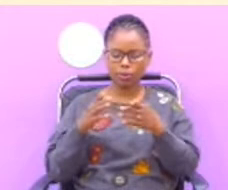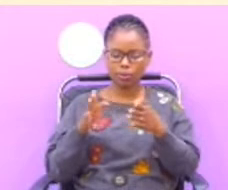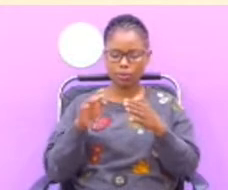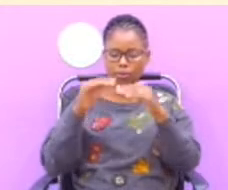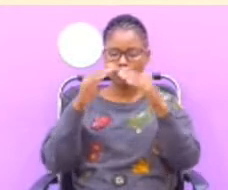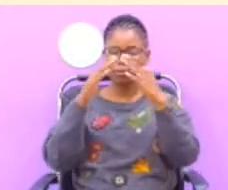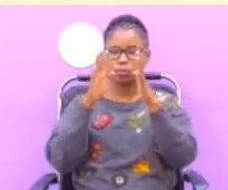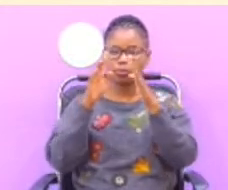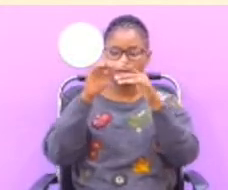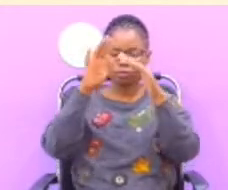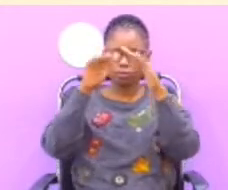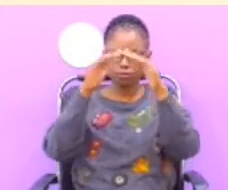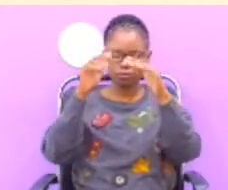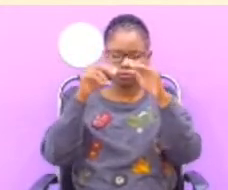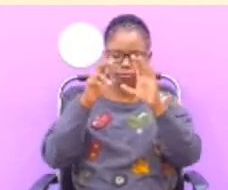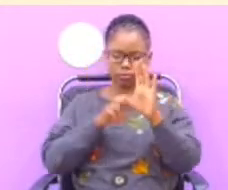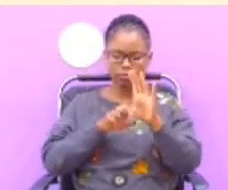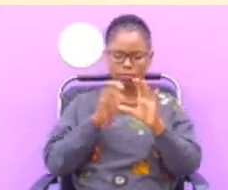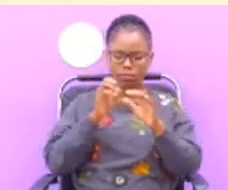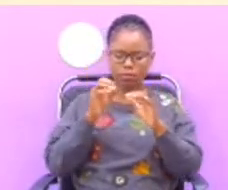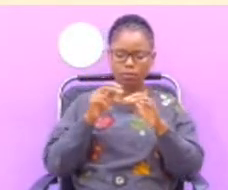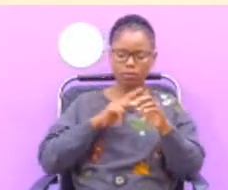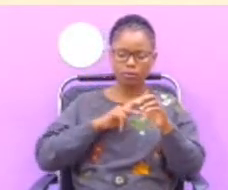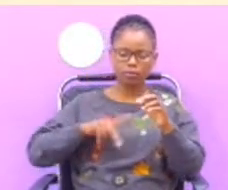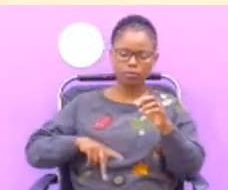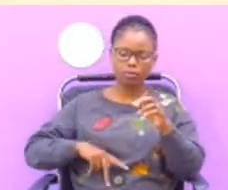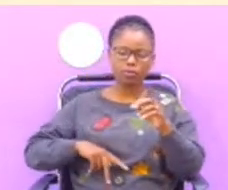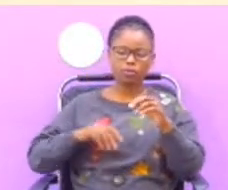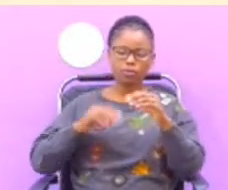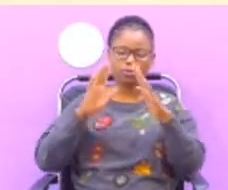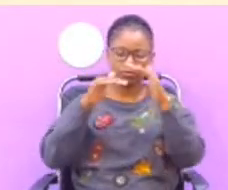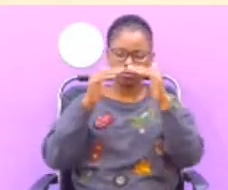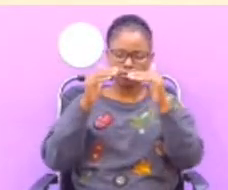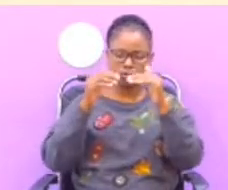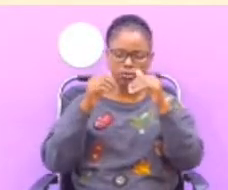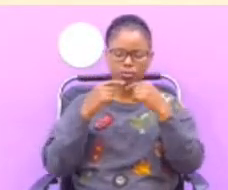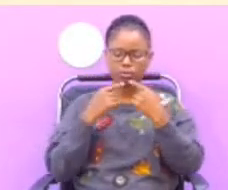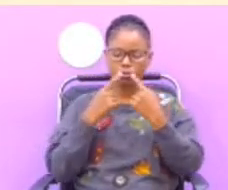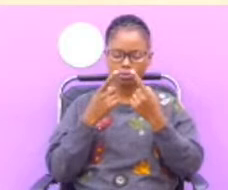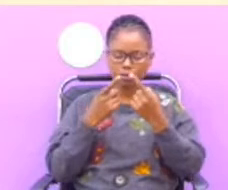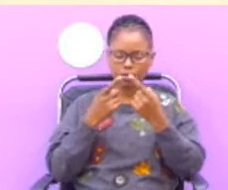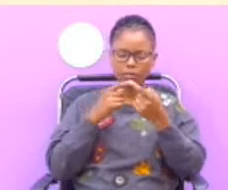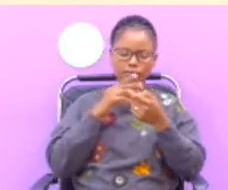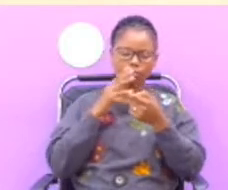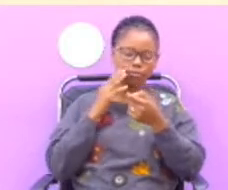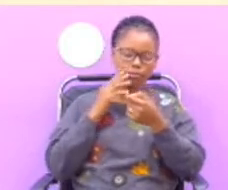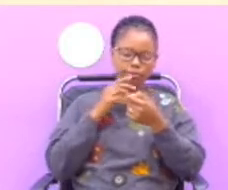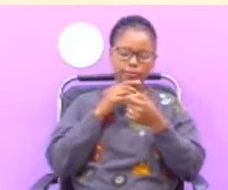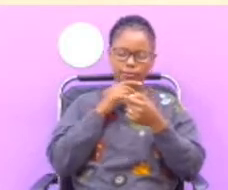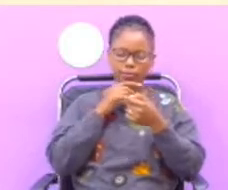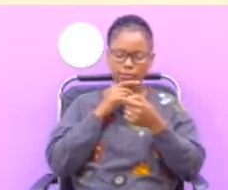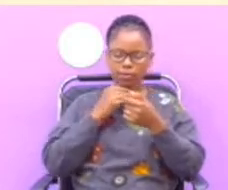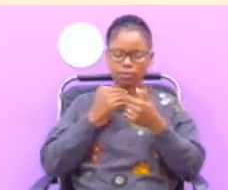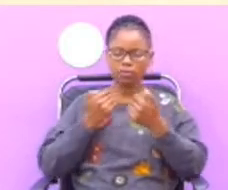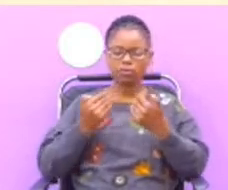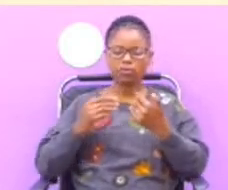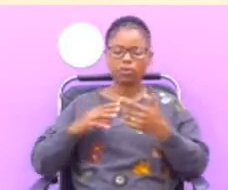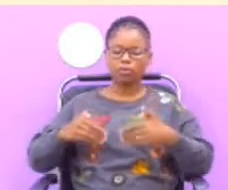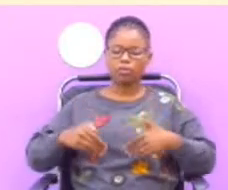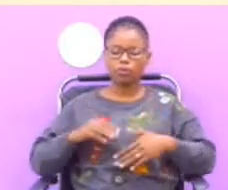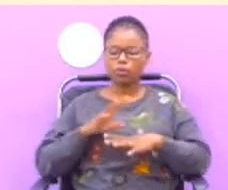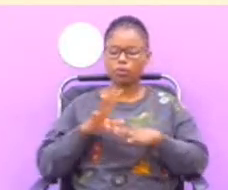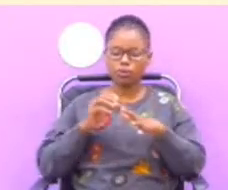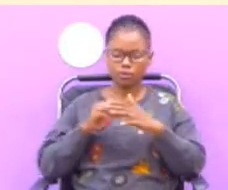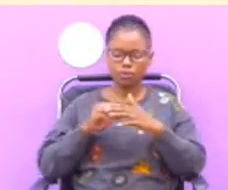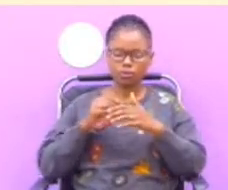igũrũ gĩtĩ-inĩ gĩa ũthamaki Ngai ndaria kĩrathimo igũrũ rĩa thuria na atumia na anake na airĩtu na ciana nyinyi